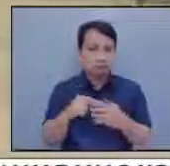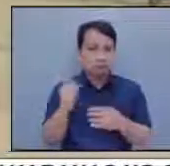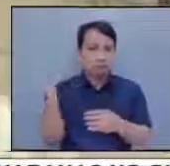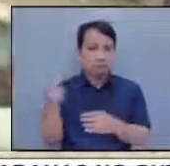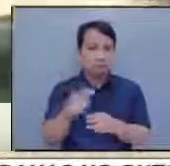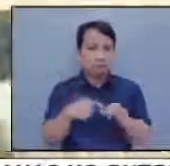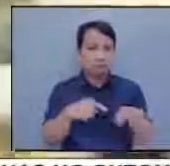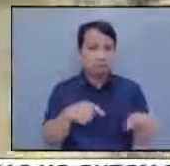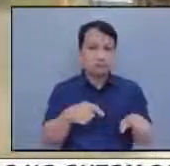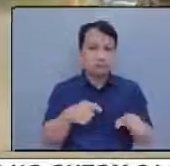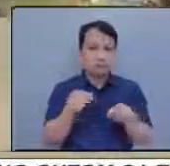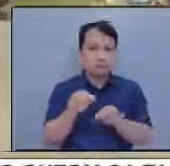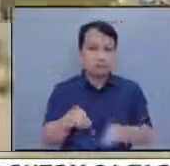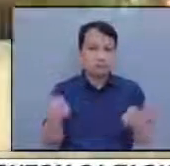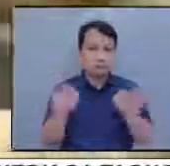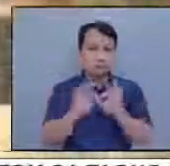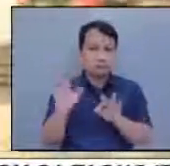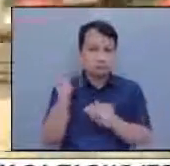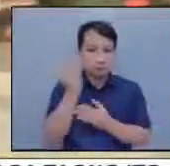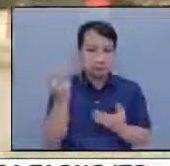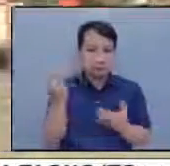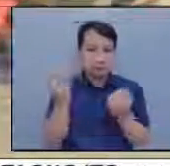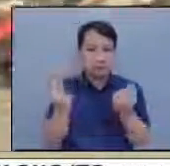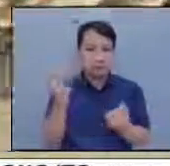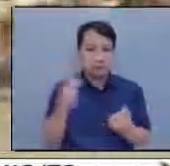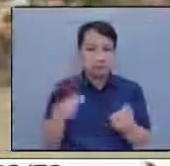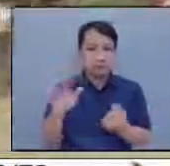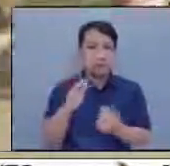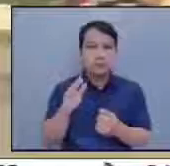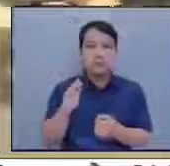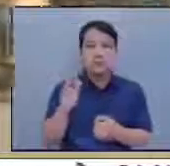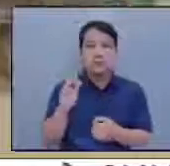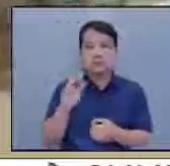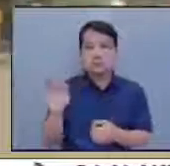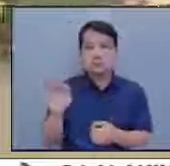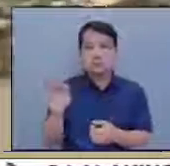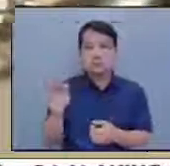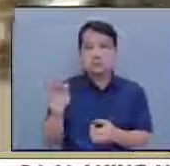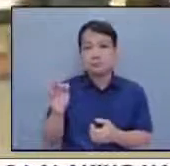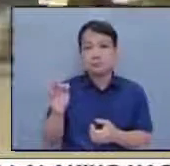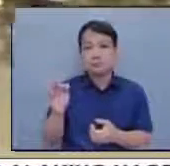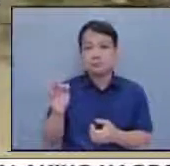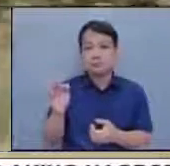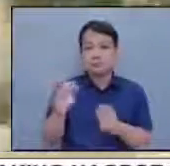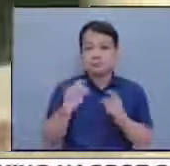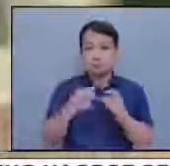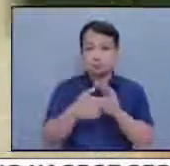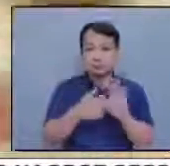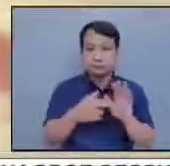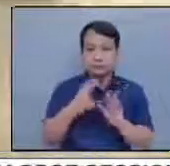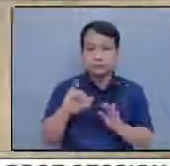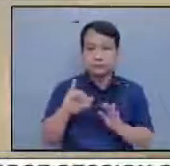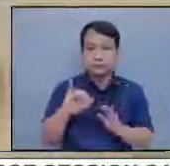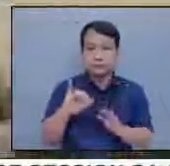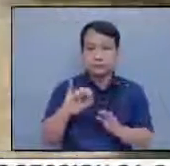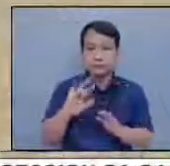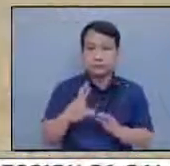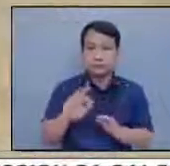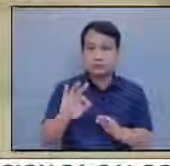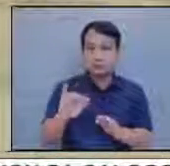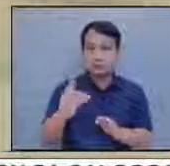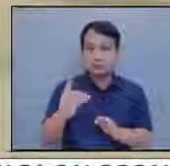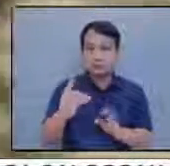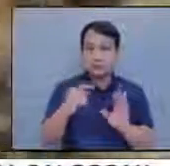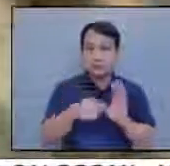kung maaari o mga mananakay na kung maaari ay magpakabit na ng RFID para iwas abala na rin at